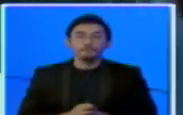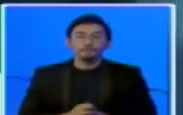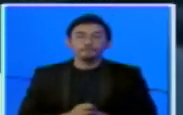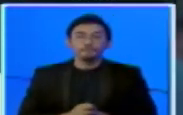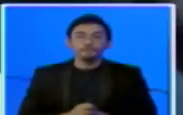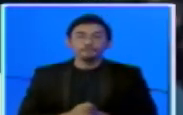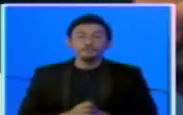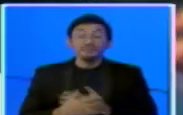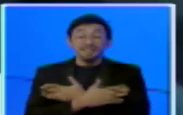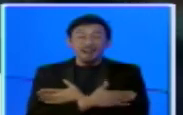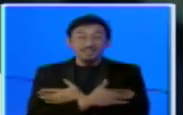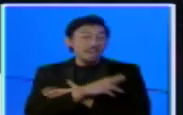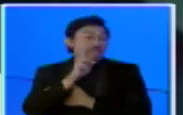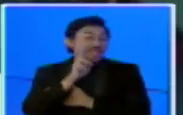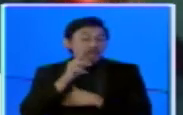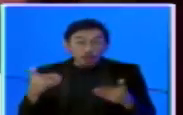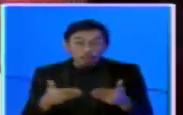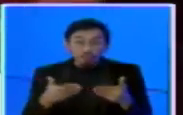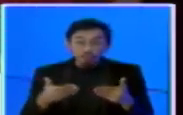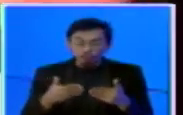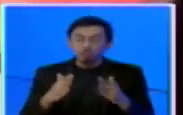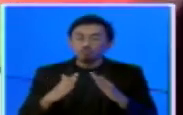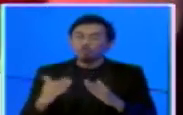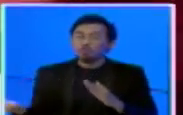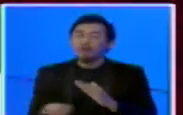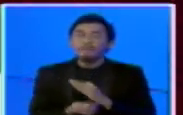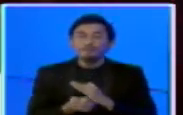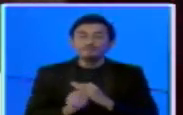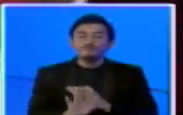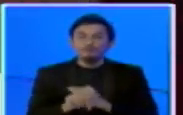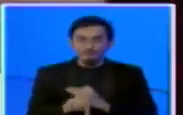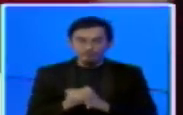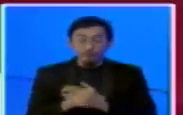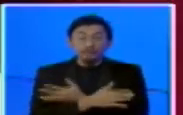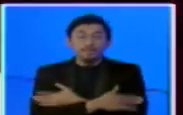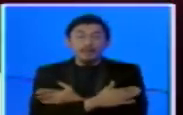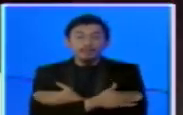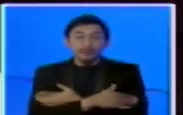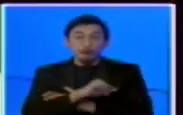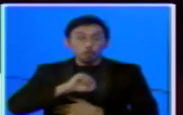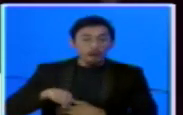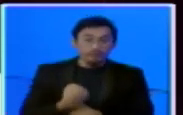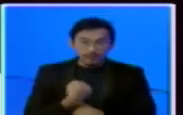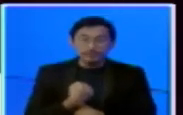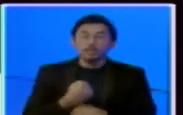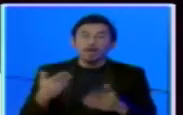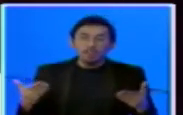Jenazah sang istri ditemukan di ruang tamu rumahnya. Sementara jenazah Aibtu PR ditemukan di depan pintu kamar tidurnya.